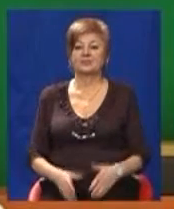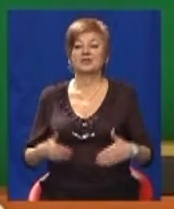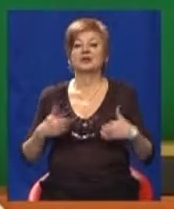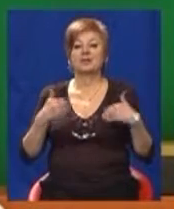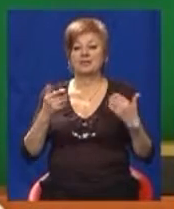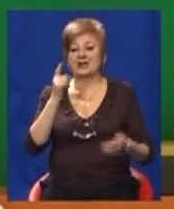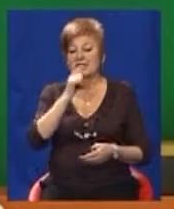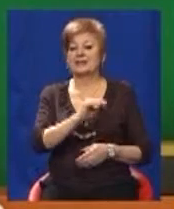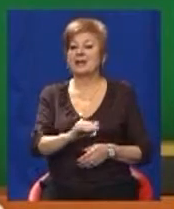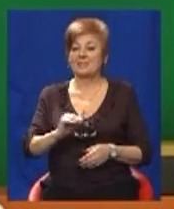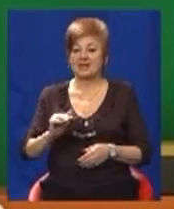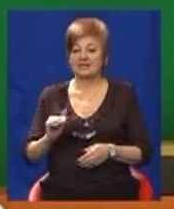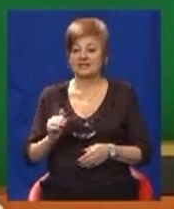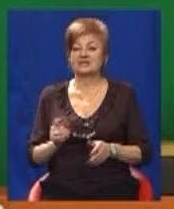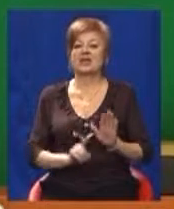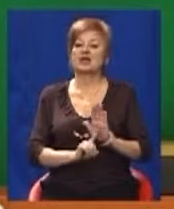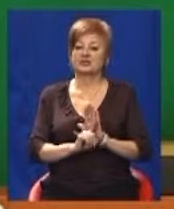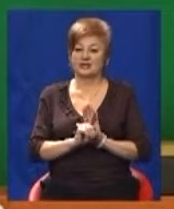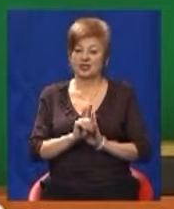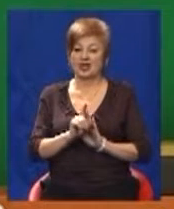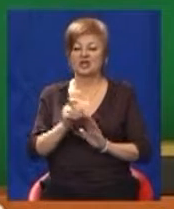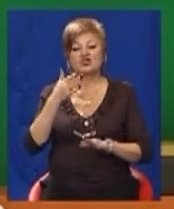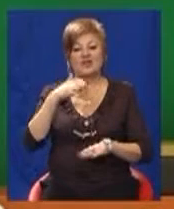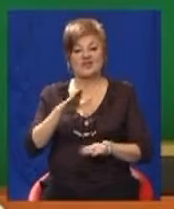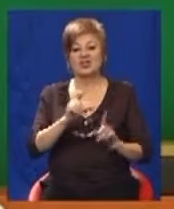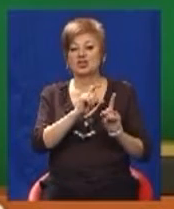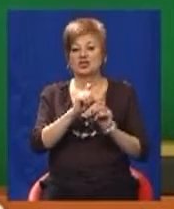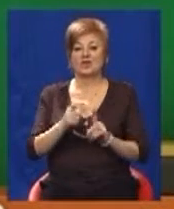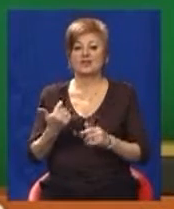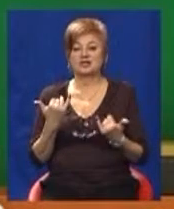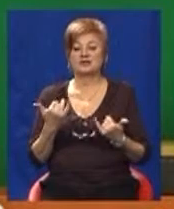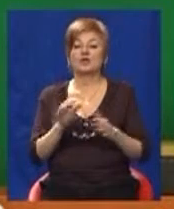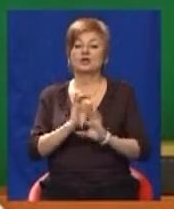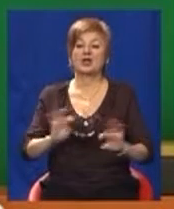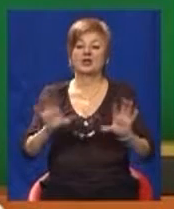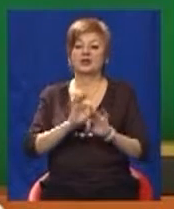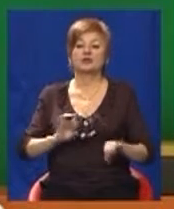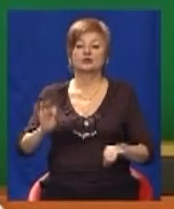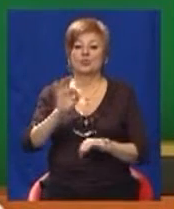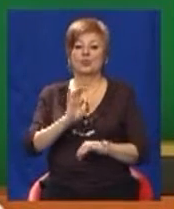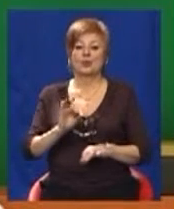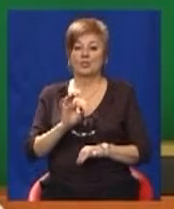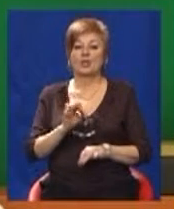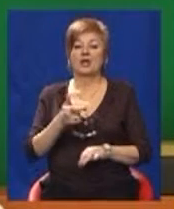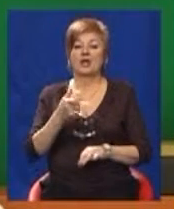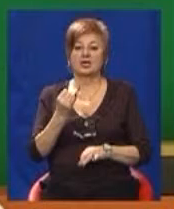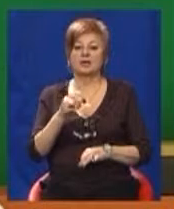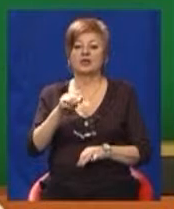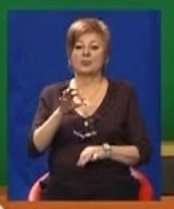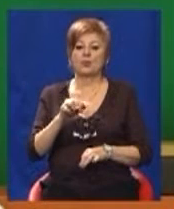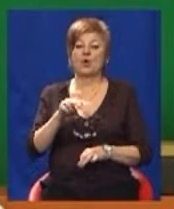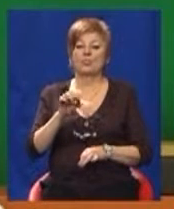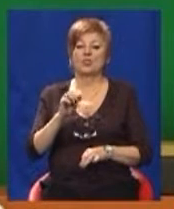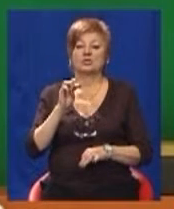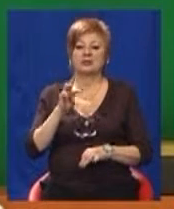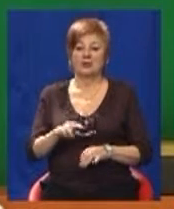Привіт маленьким телеглядачам! Починаємо наш відеословник. Сьогодні я вам розповім про гіпопотама, або як його